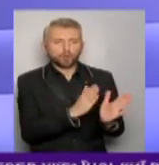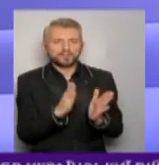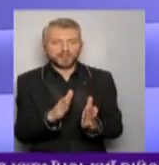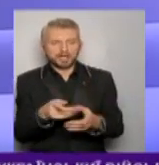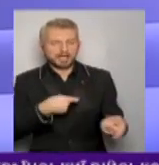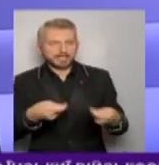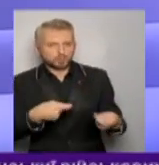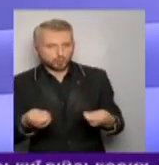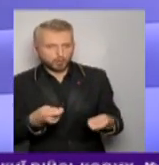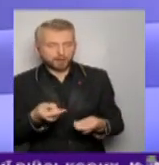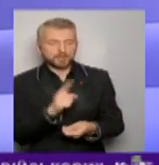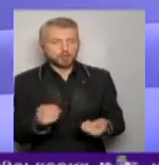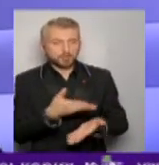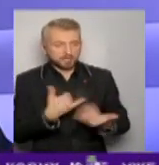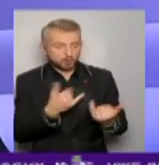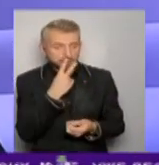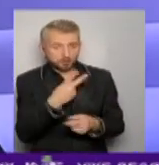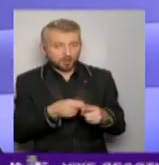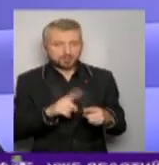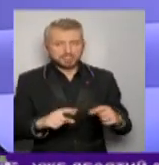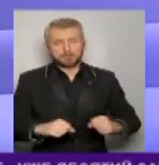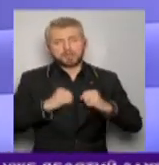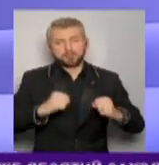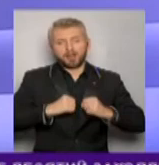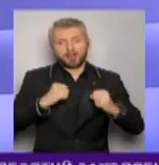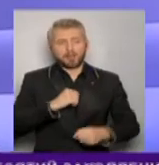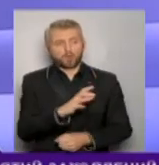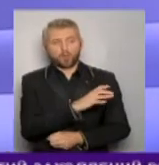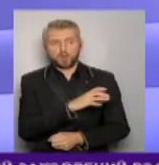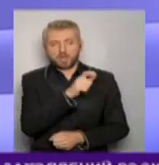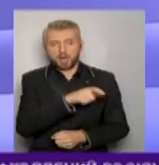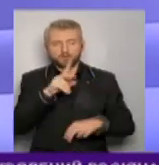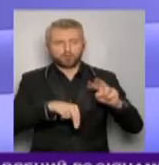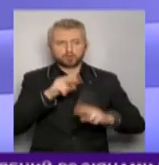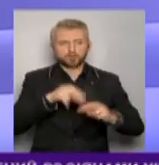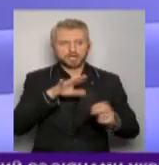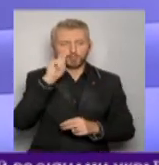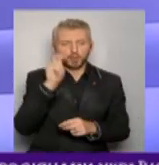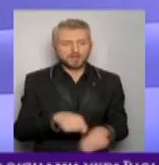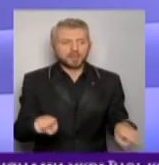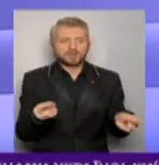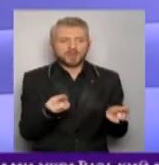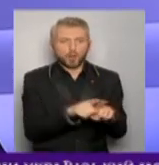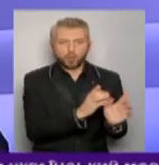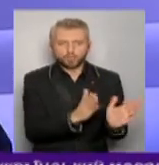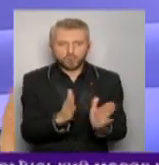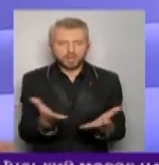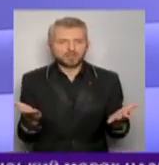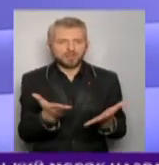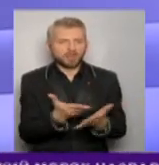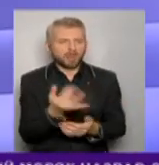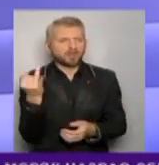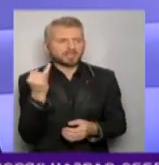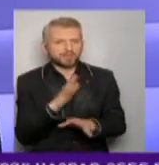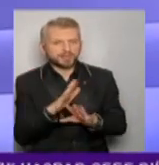модель ринку. Те, що ми сьогодні бачимо, це намагання олігархів побудувати в Україні таку модель, яка не в